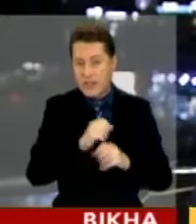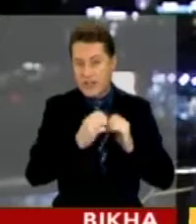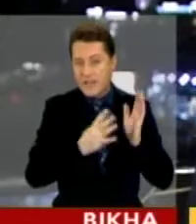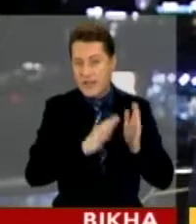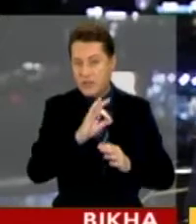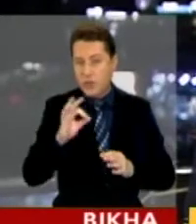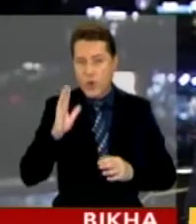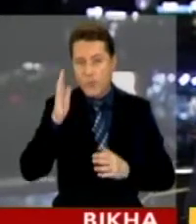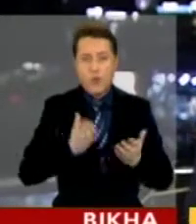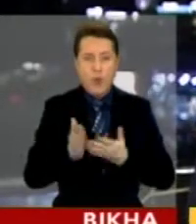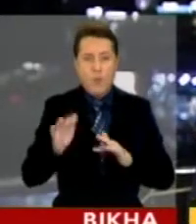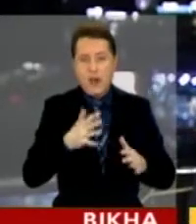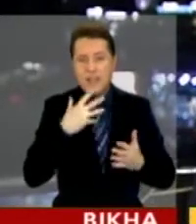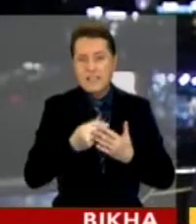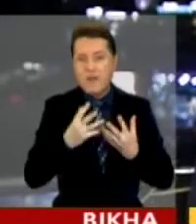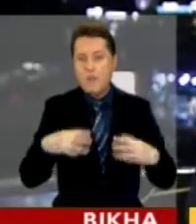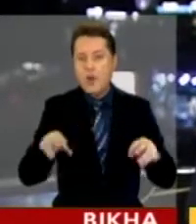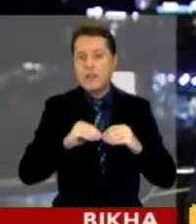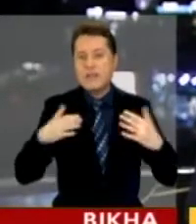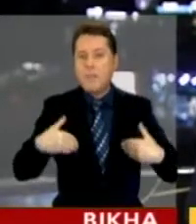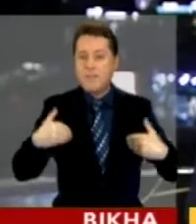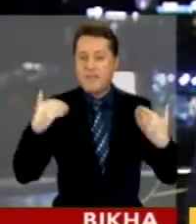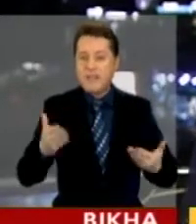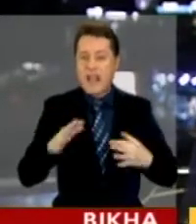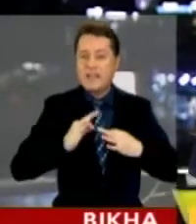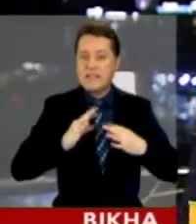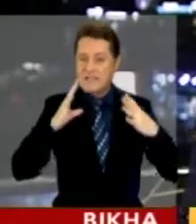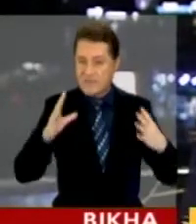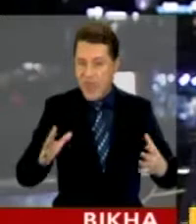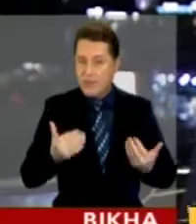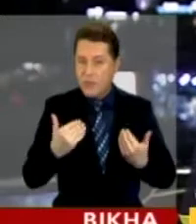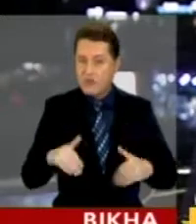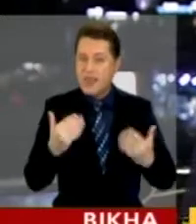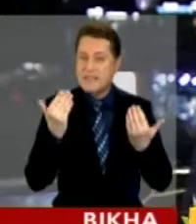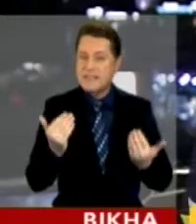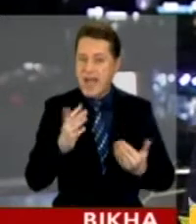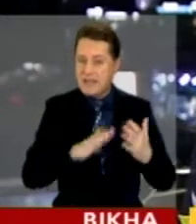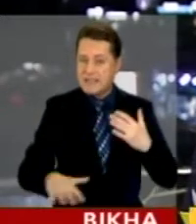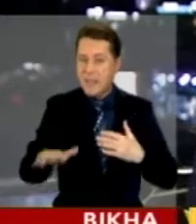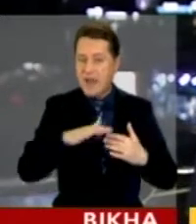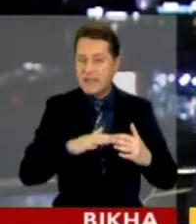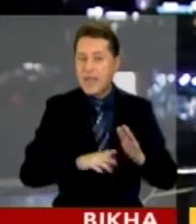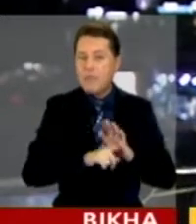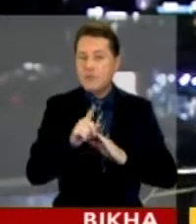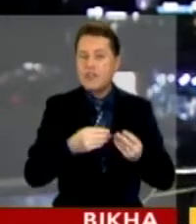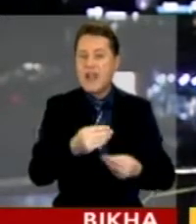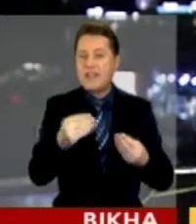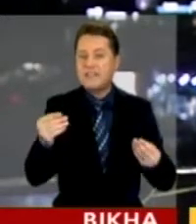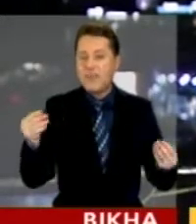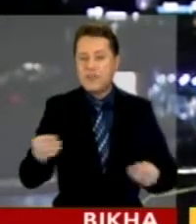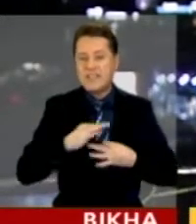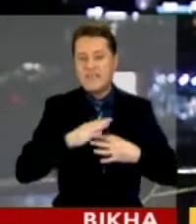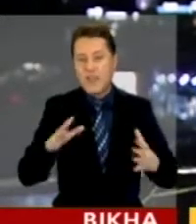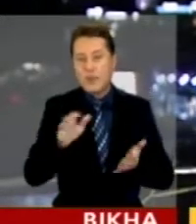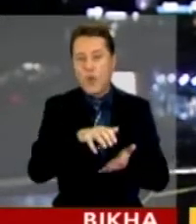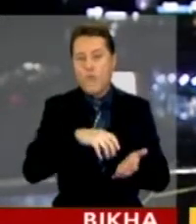вийти політики зі своїми родинами, привітати зі святом. Але вже зараз на Майдані почали розносити святкову кутю